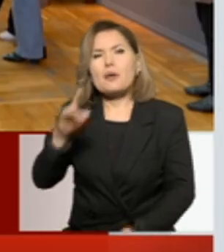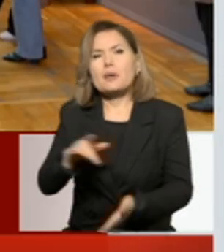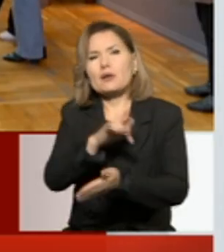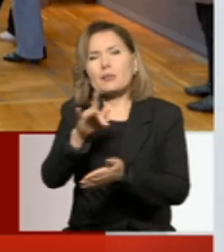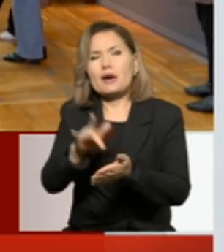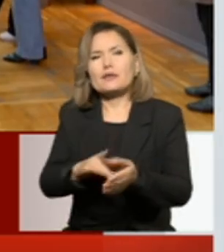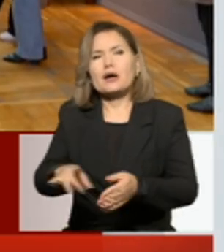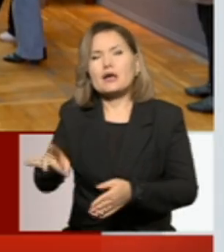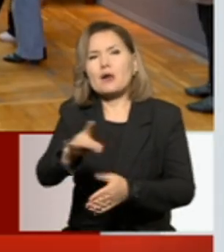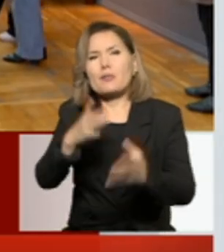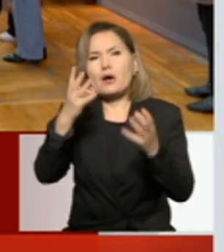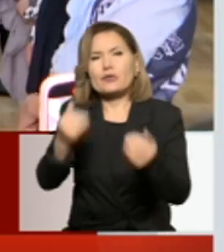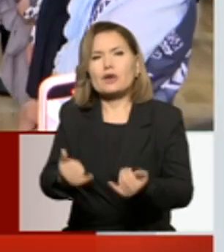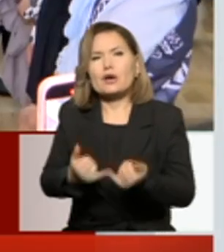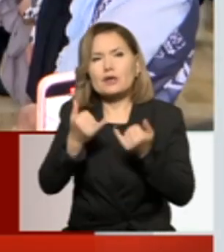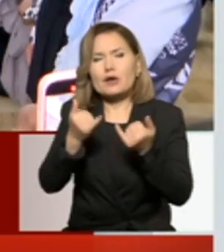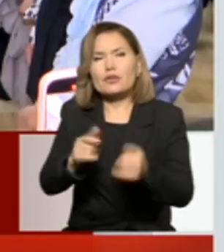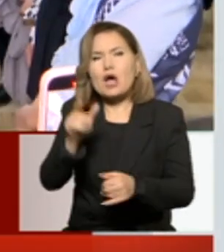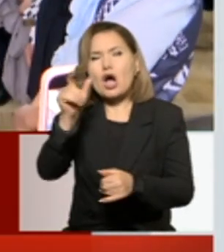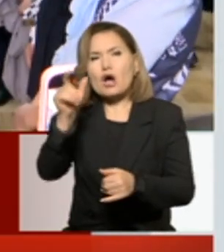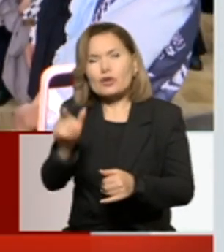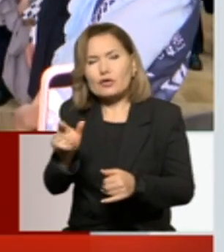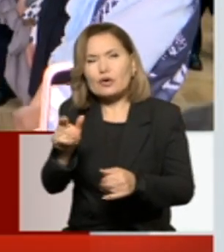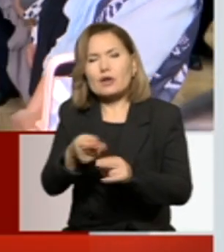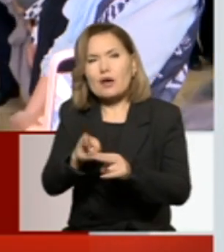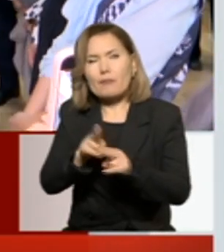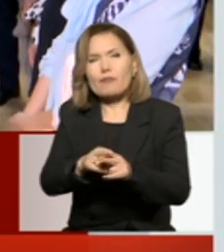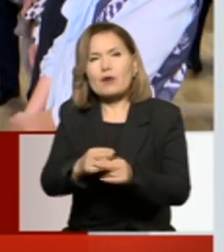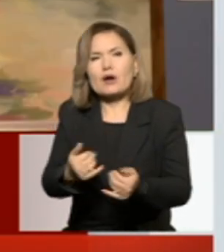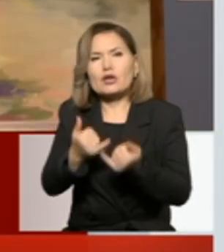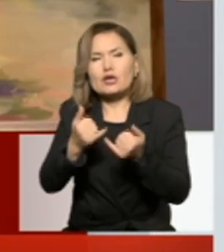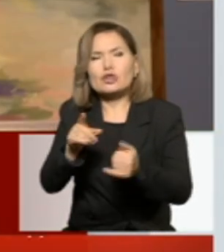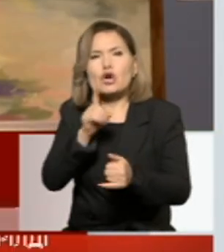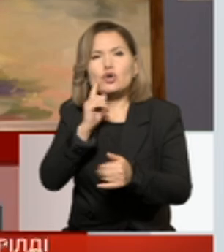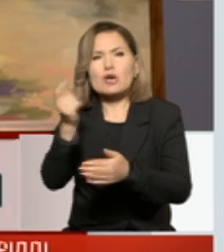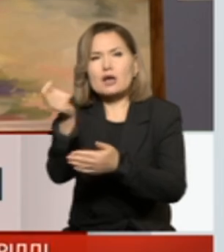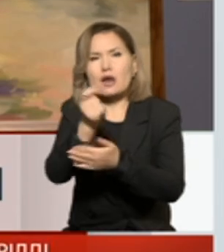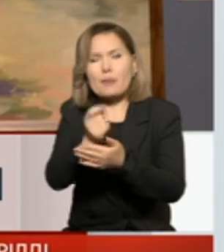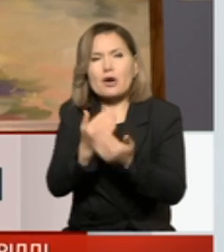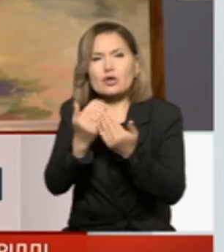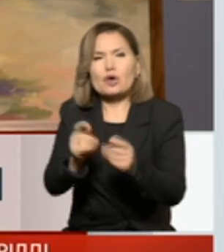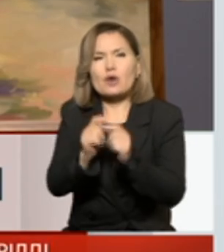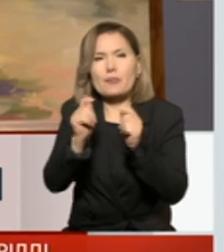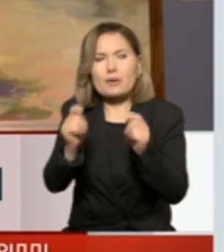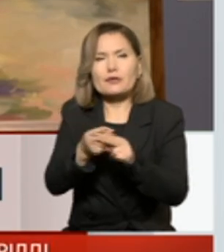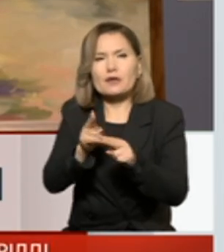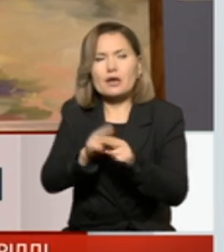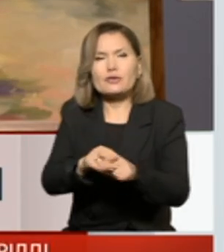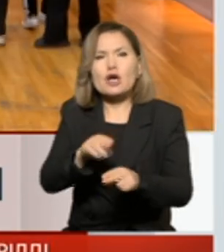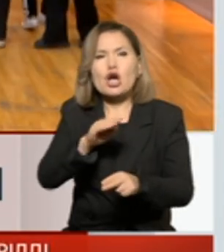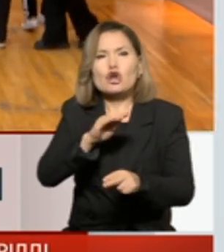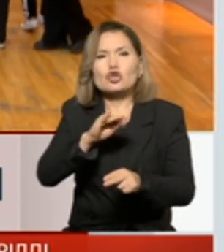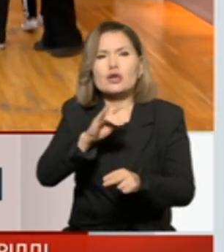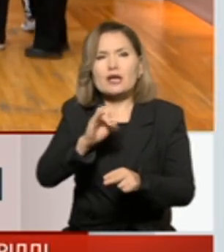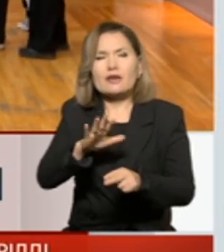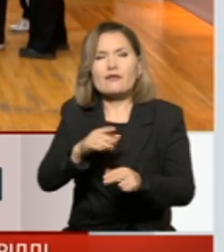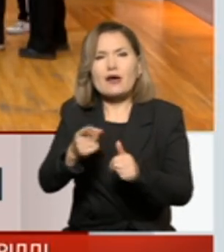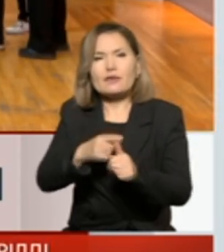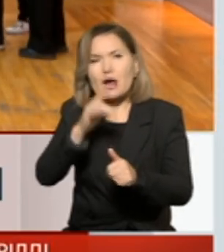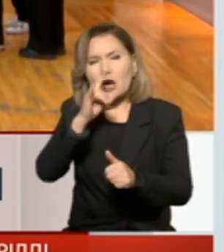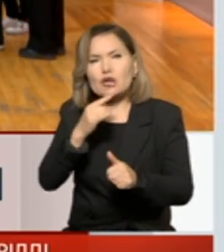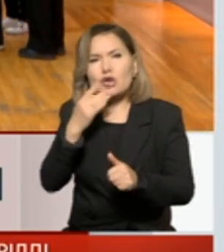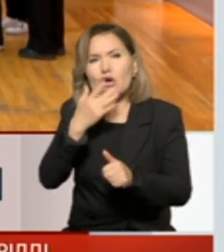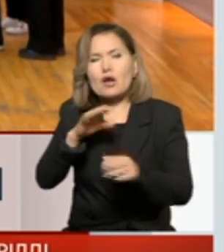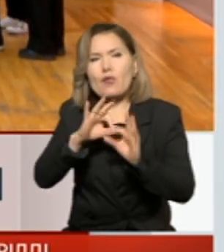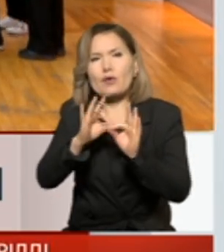Алматыда республика күніне орай тұлғалардың ізімен атты жас суретшілер көрмесі ашылды. Шараны Темірбек Жүргенов атындағы Қазақ